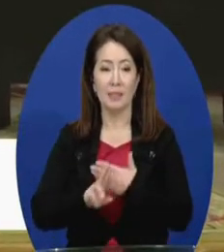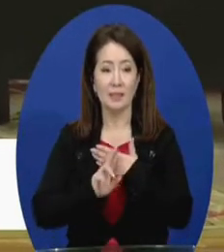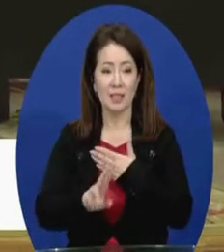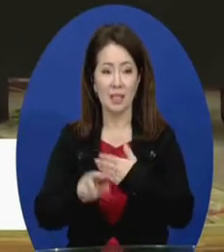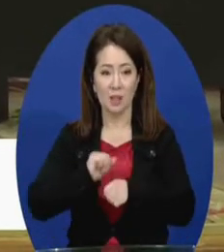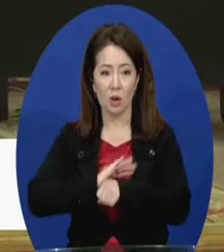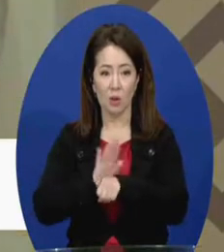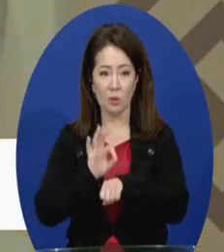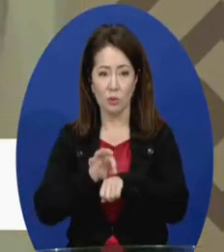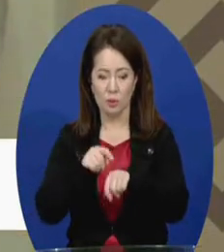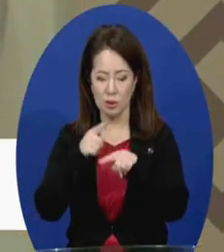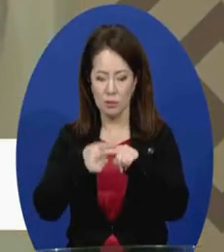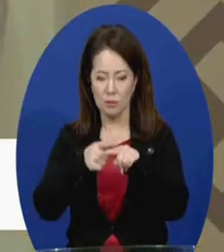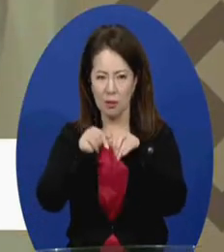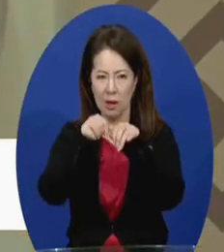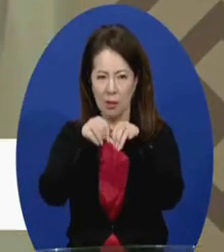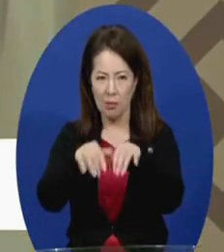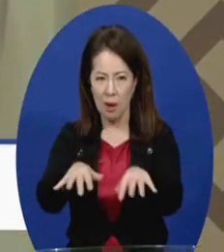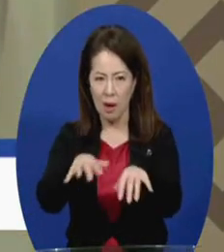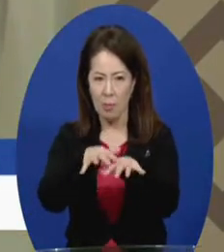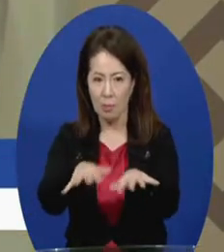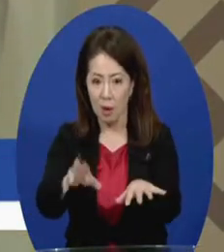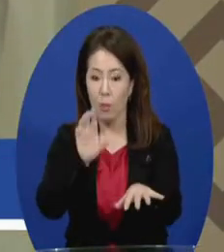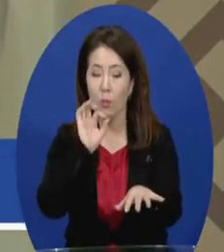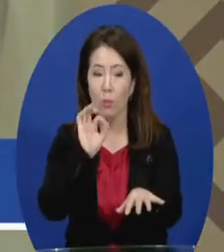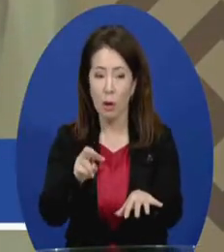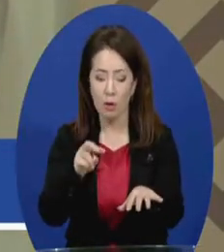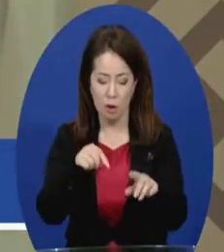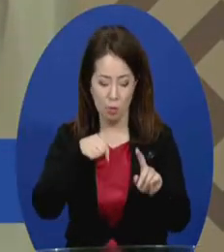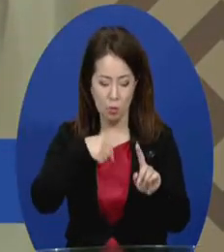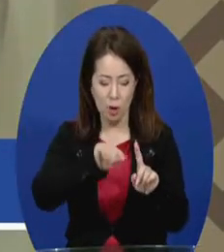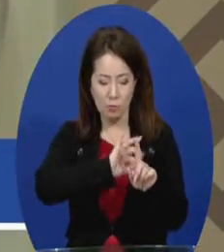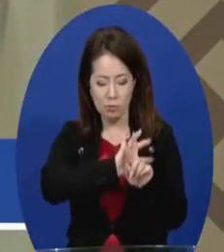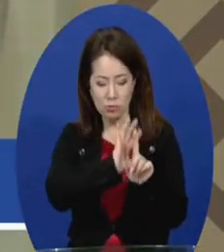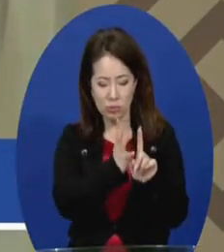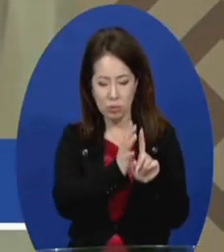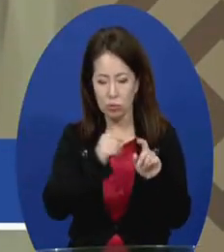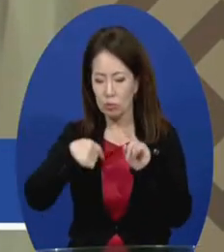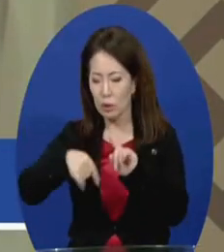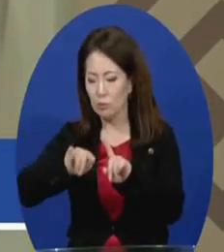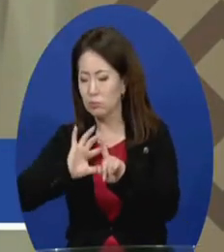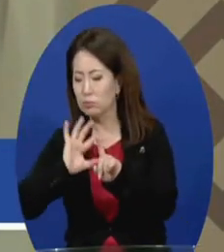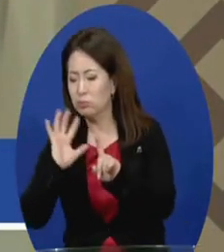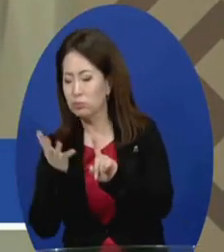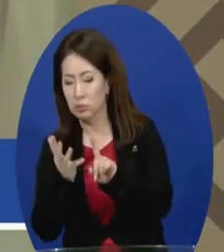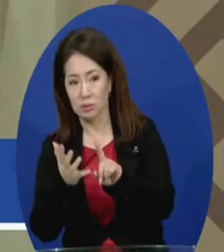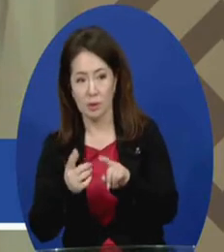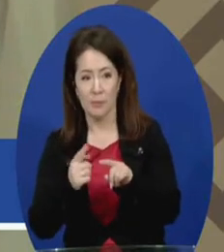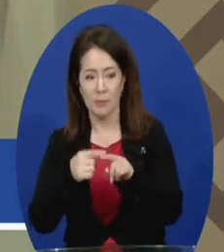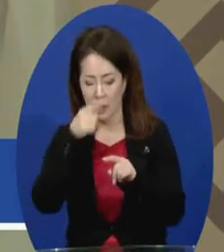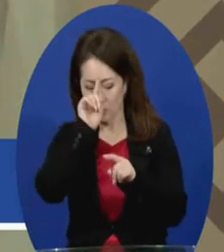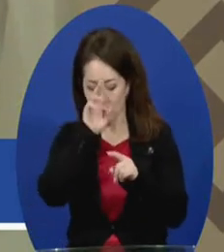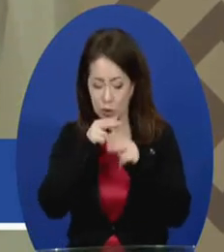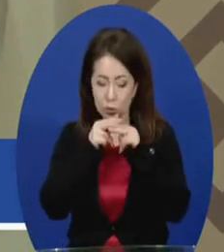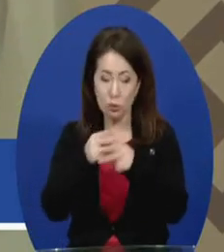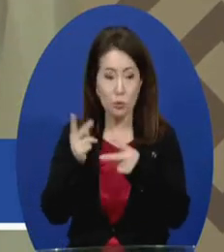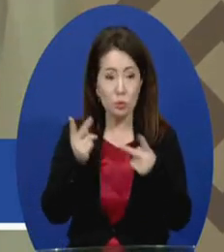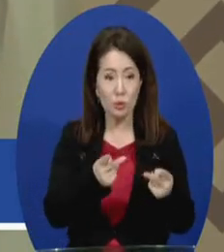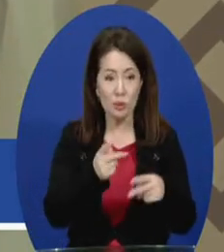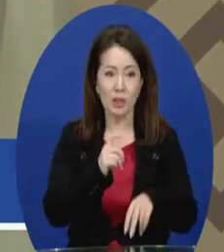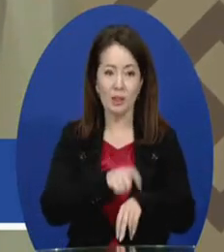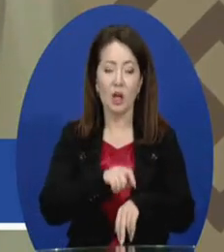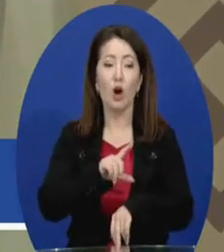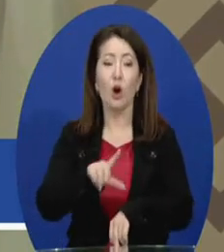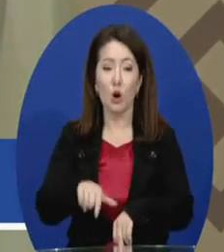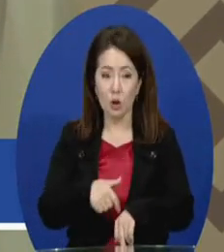тархалт нэмэгдээд ирэхэд хавтлаа тодорхойлох за эмнэлгийн тусламж өвчлөгөө үзүүлэх энэ цаг хугацаа оройтх учраас хүндрэх нас